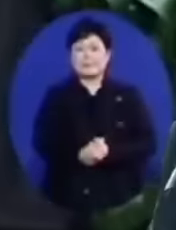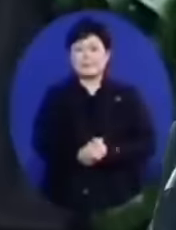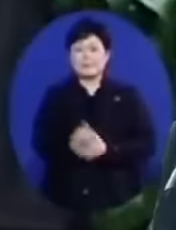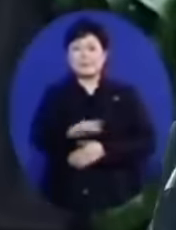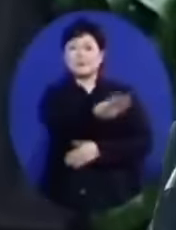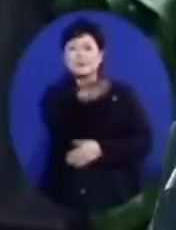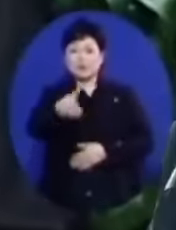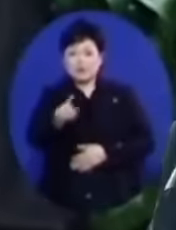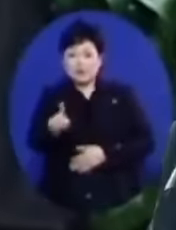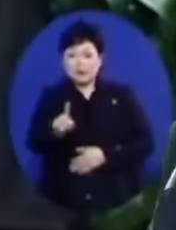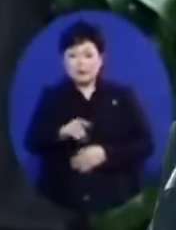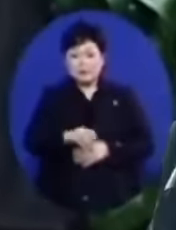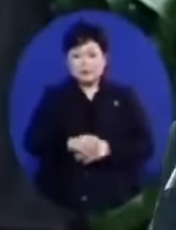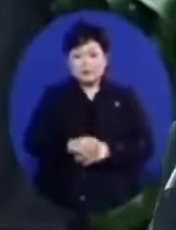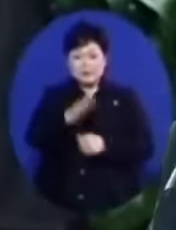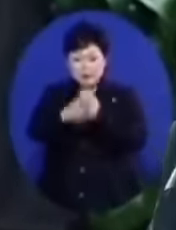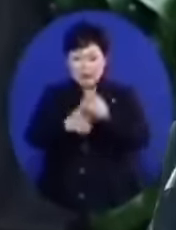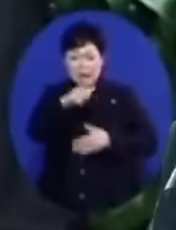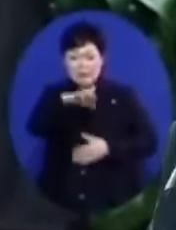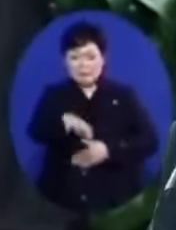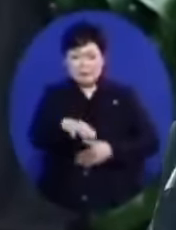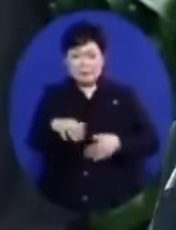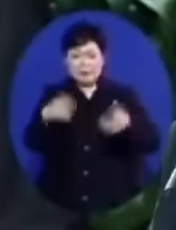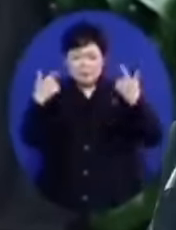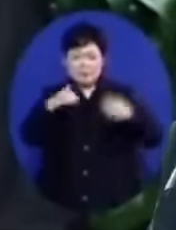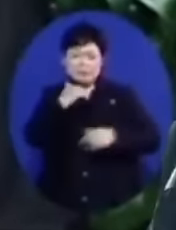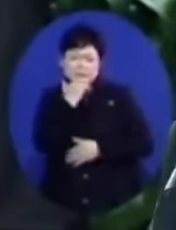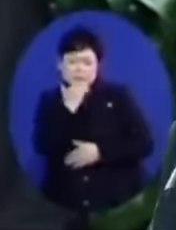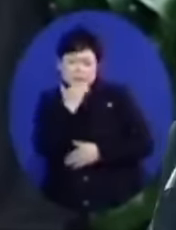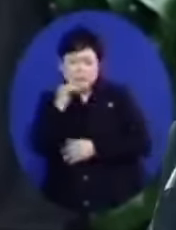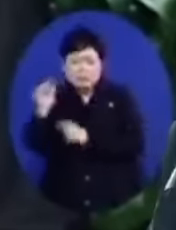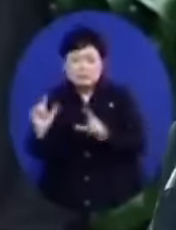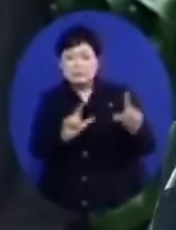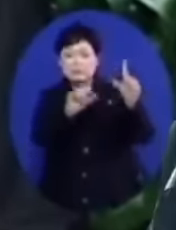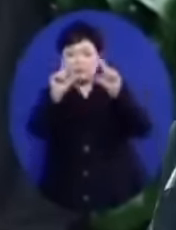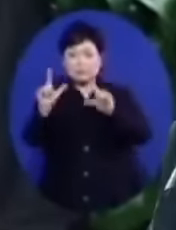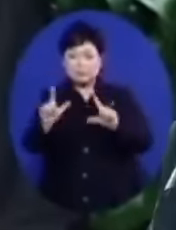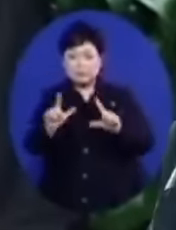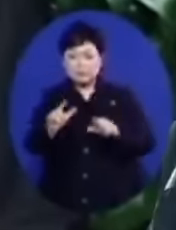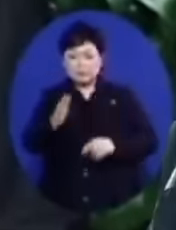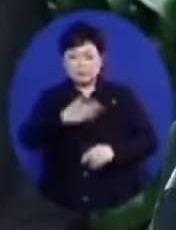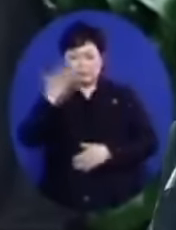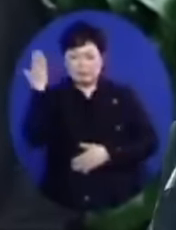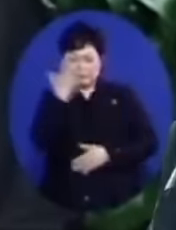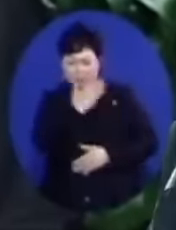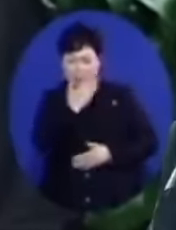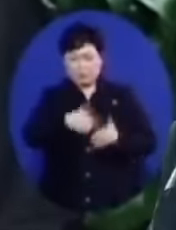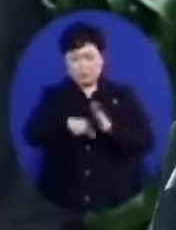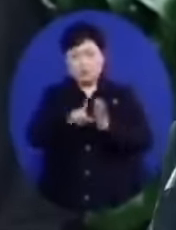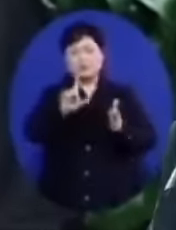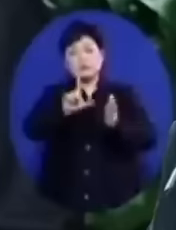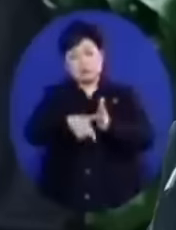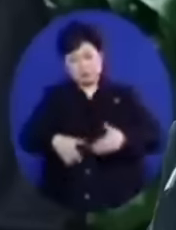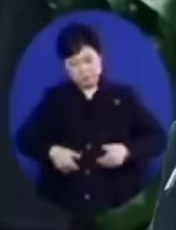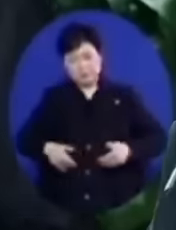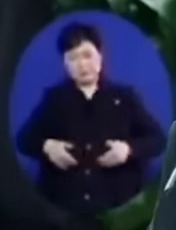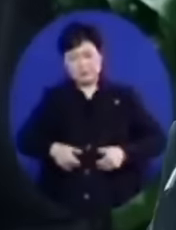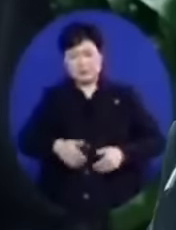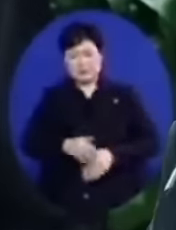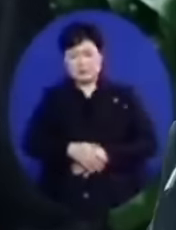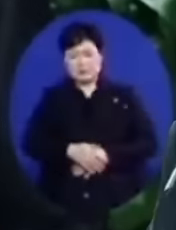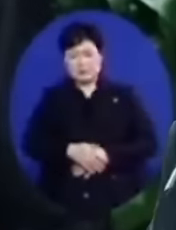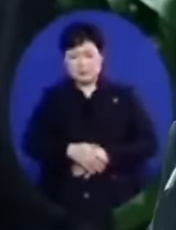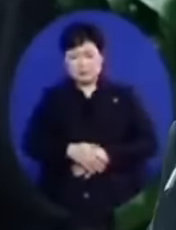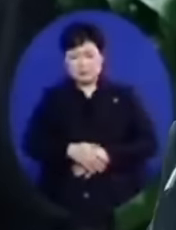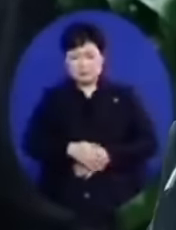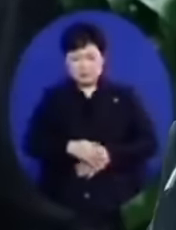우리가 왜 하나님 앞에 기다리는 삶을 사느냐? 나를 깨끗하게 하기 위해서 시간이 필요합니다. 때시 닦는데 시간